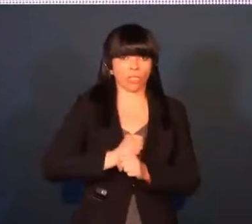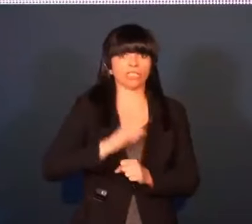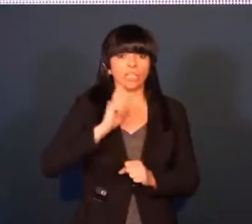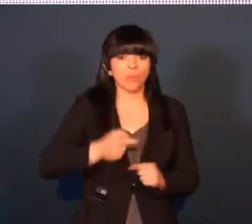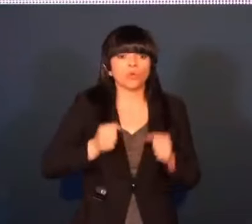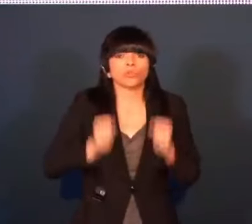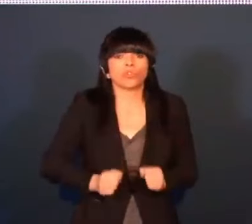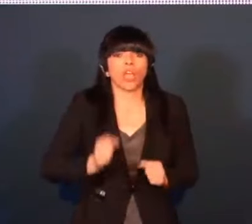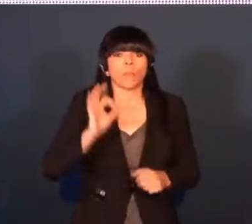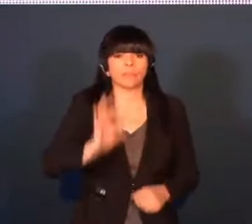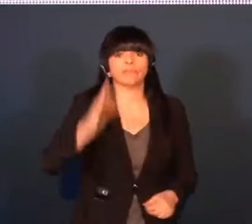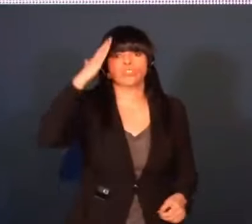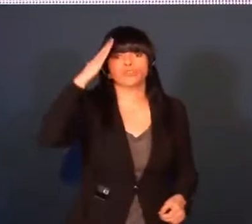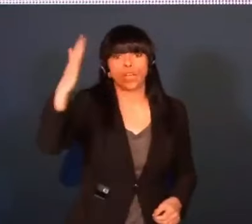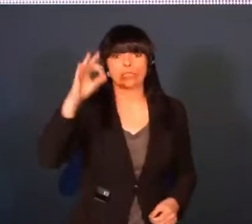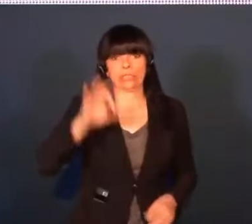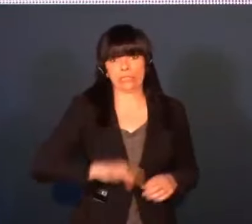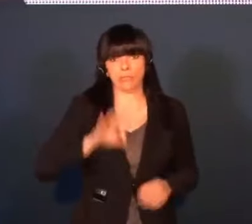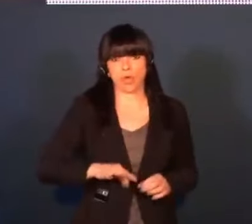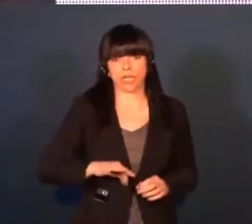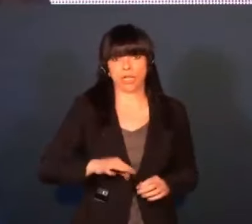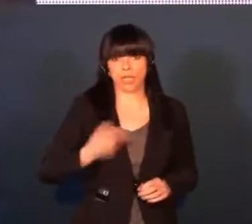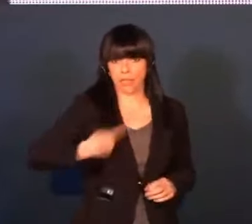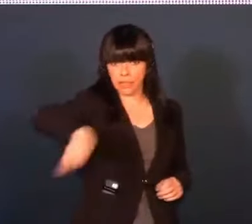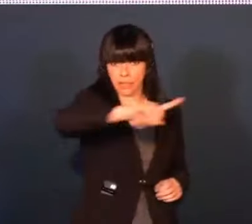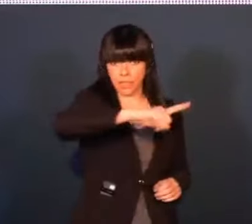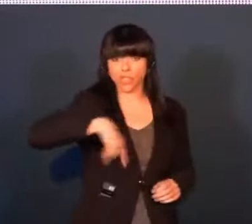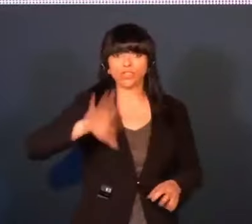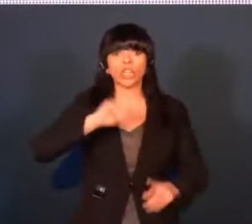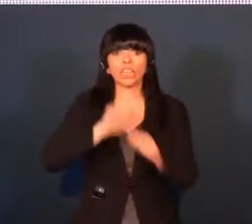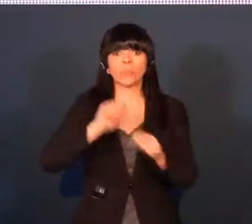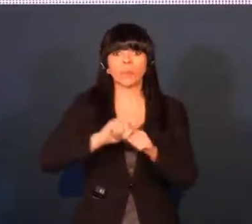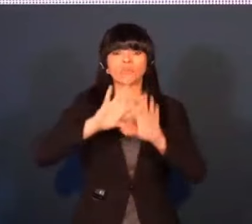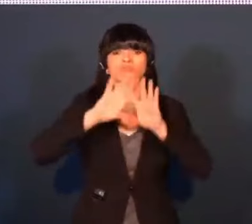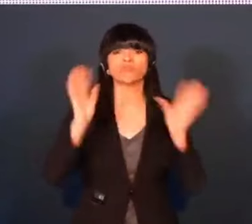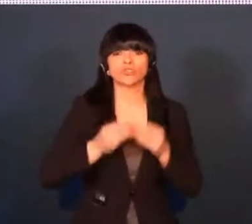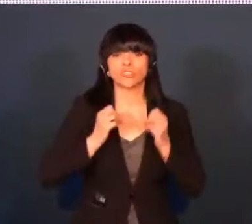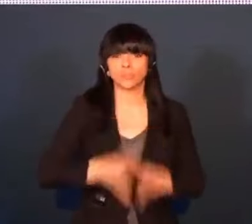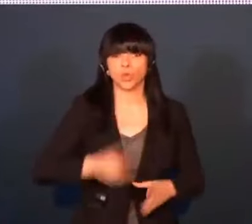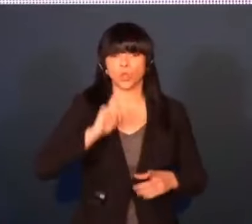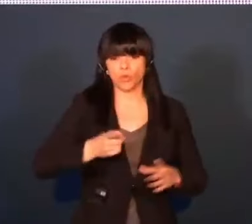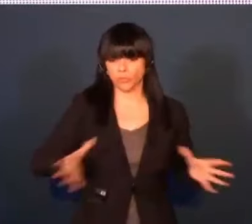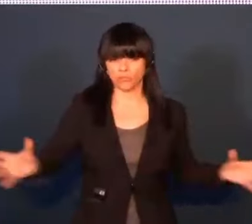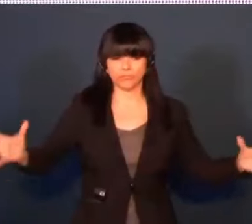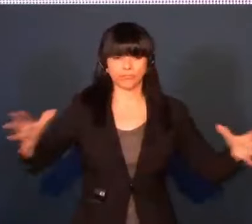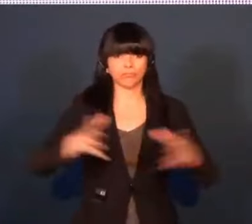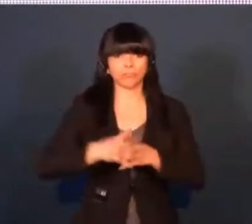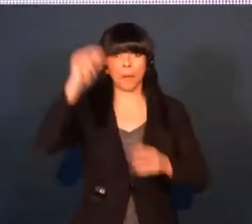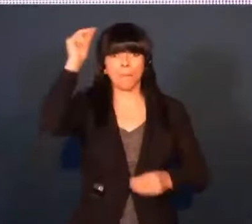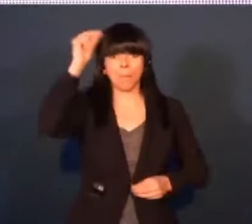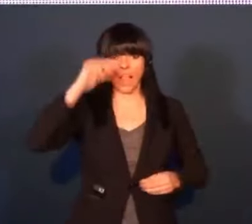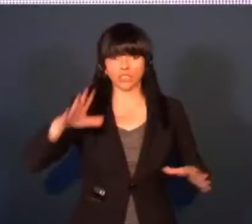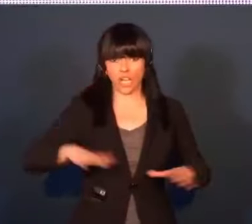очакваме едни честни избори. А ние ще направим всичко необходимо да убедиме българските граждани, че